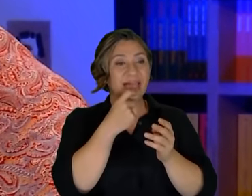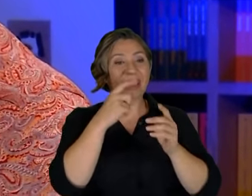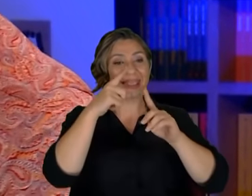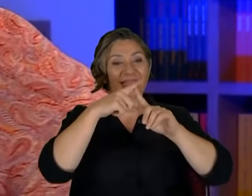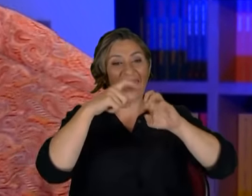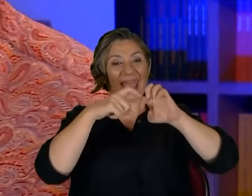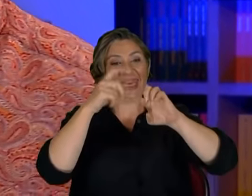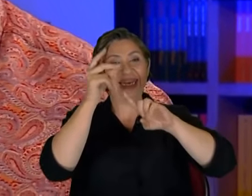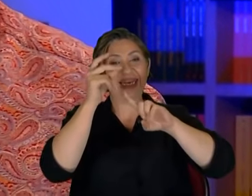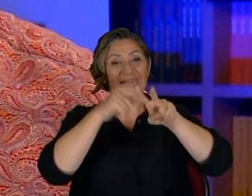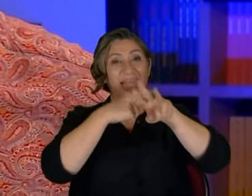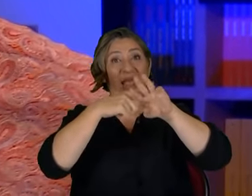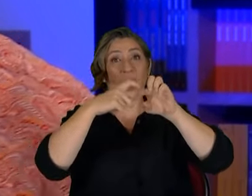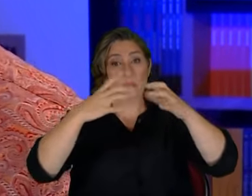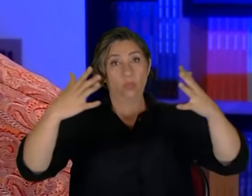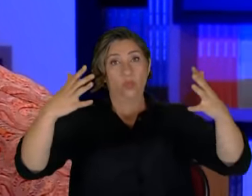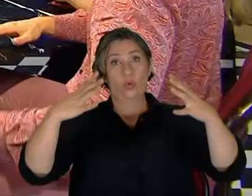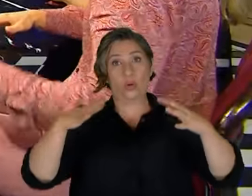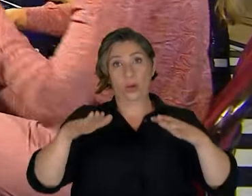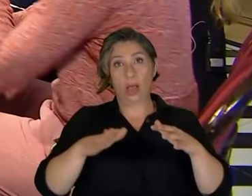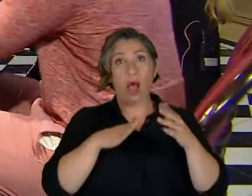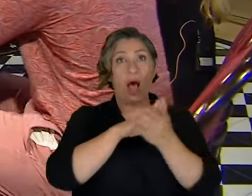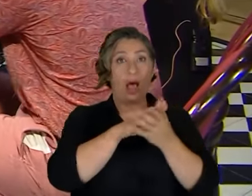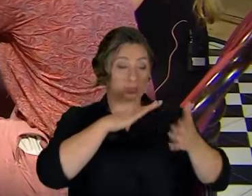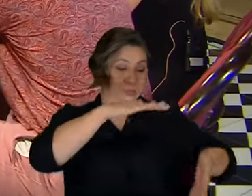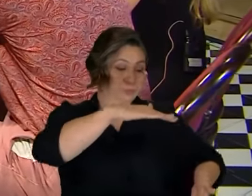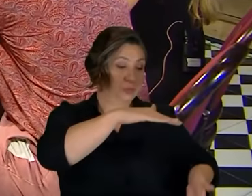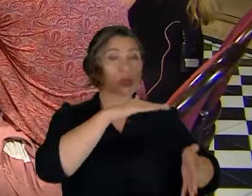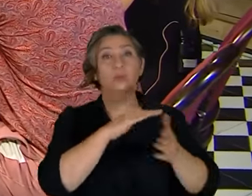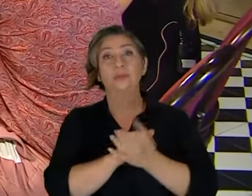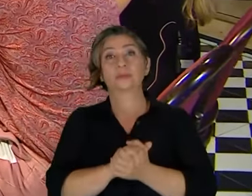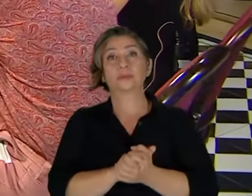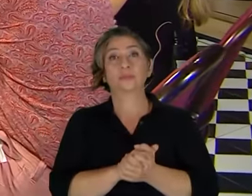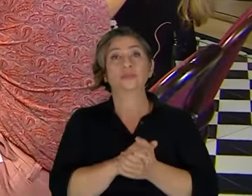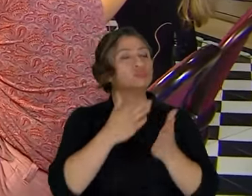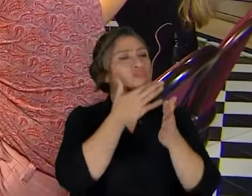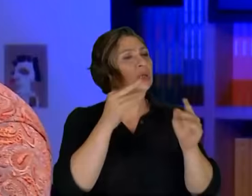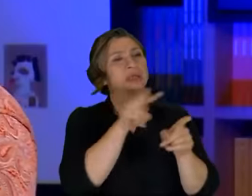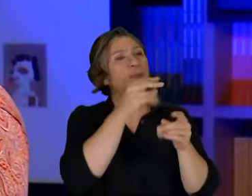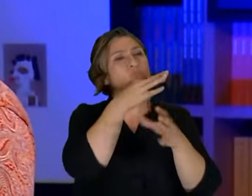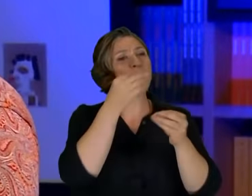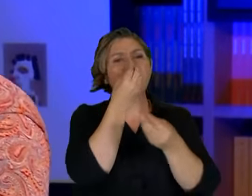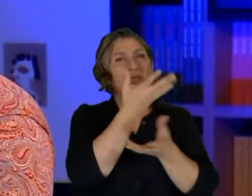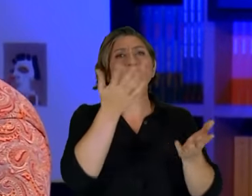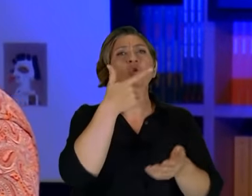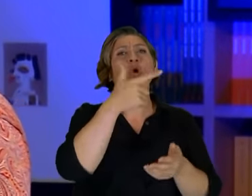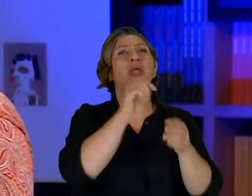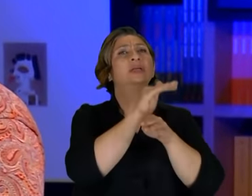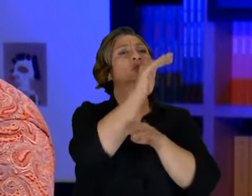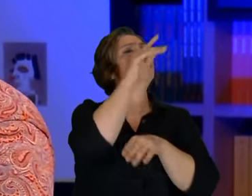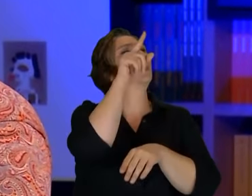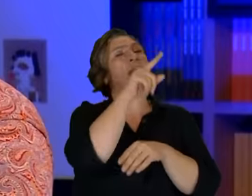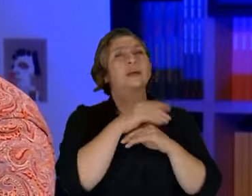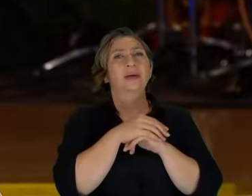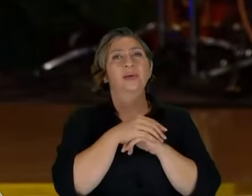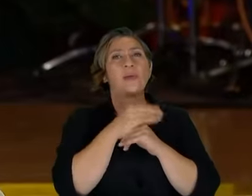Teriyer kırması ama büyük bir teriyer. Yani şu bacak boyuma geliyor. Ondan sonra mutlular işte. Köyde yaşıyorlar yani. Üzgünüm ama.